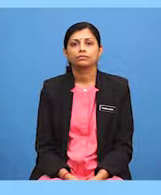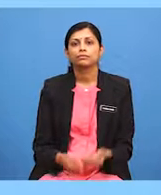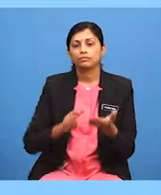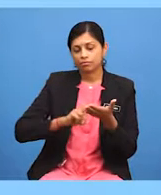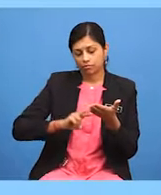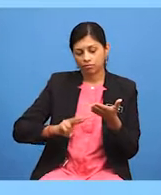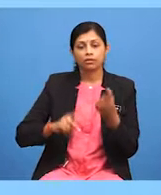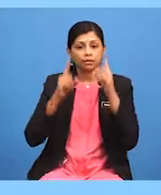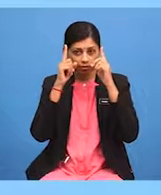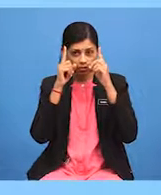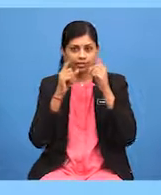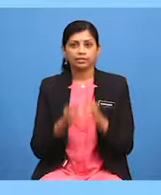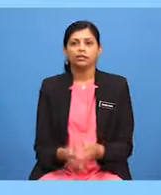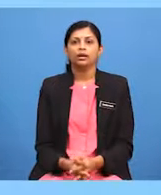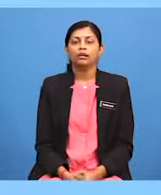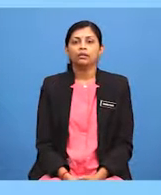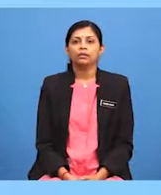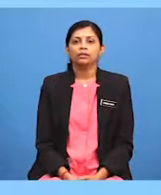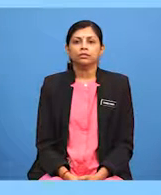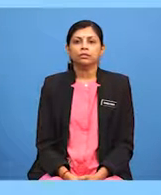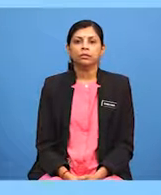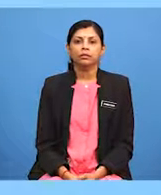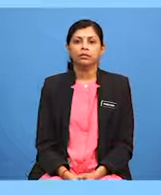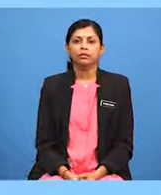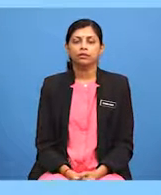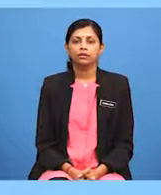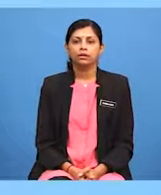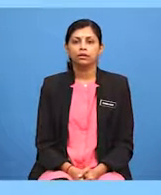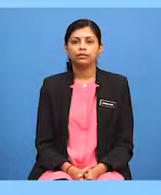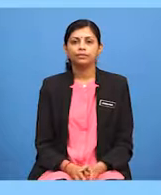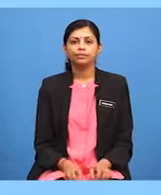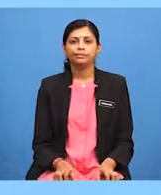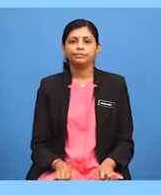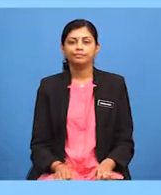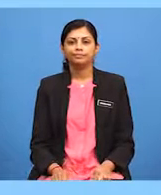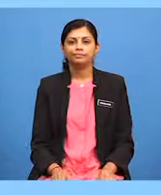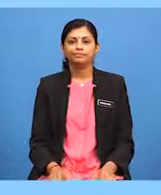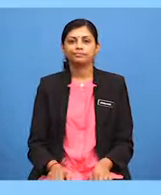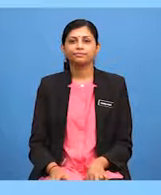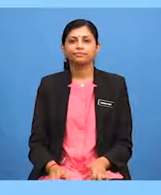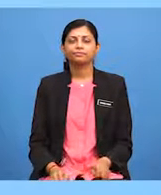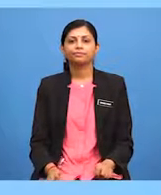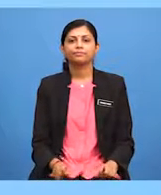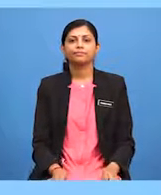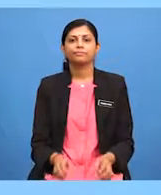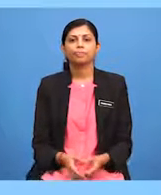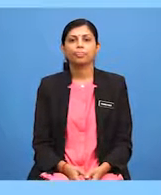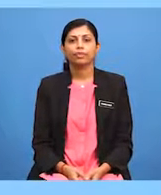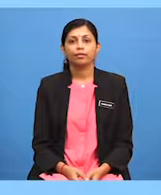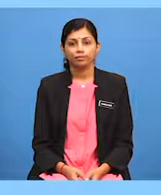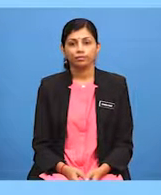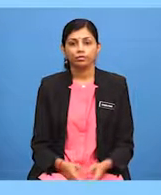Sarah mengangkat objek setinggi 2 meter dengan daya 15 Newton